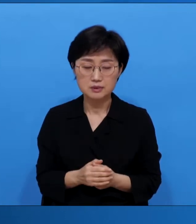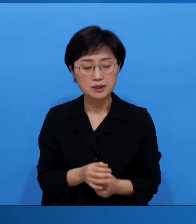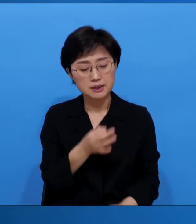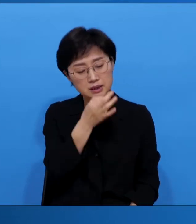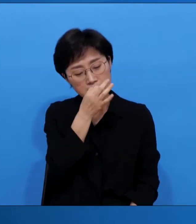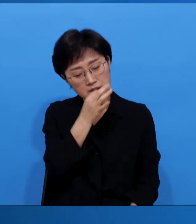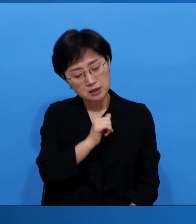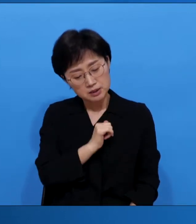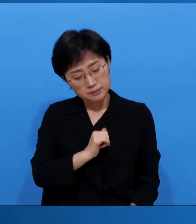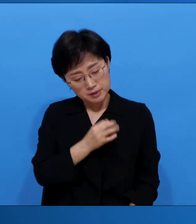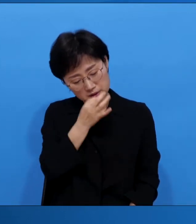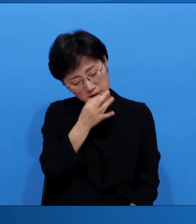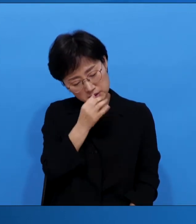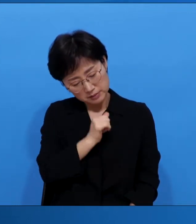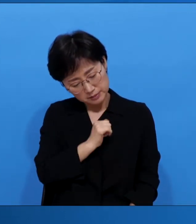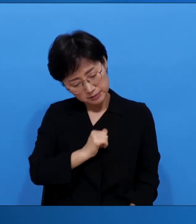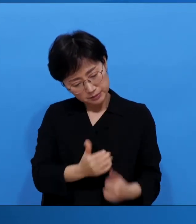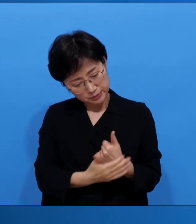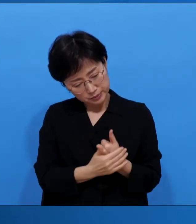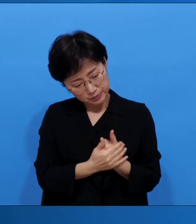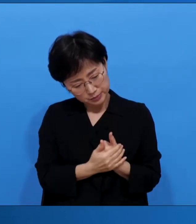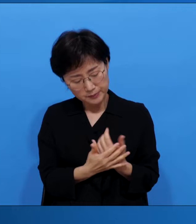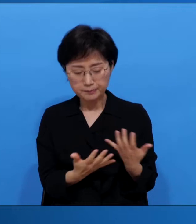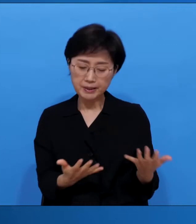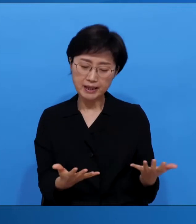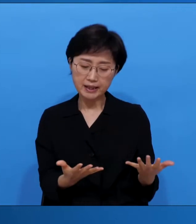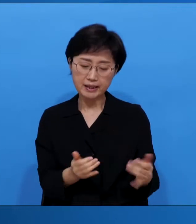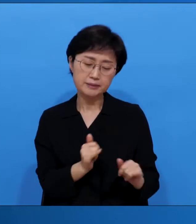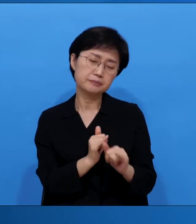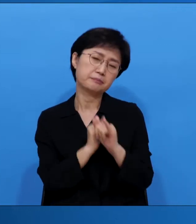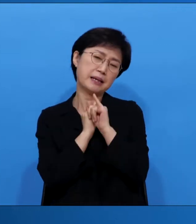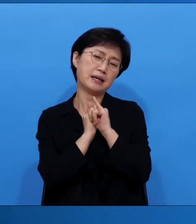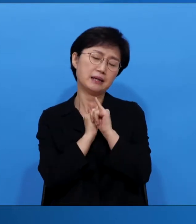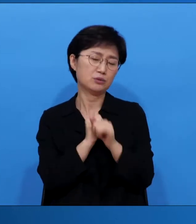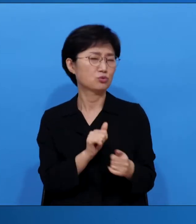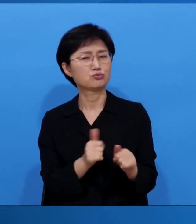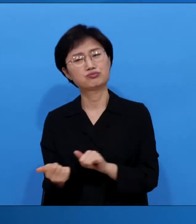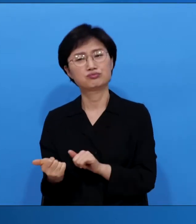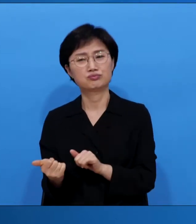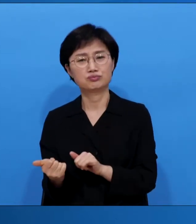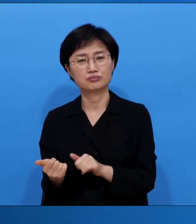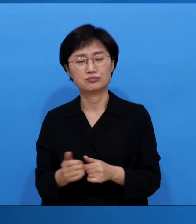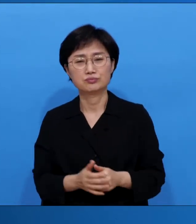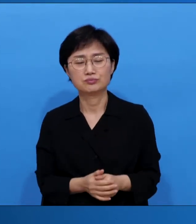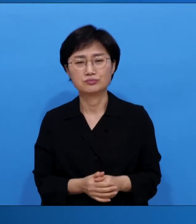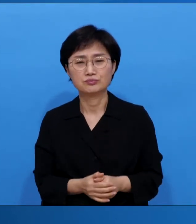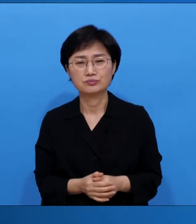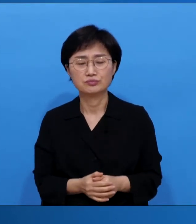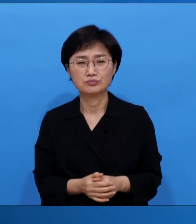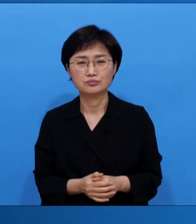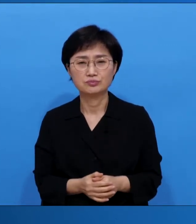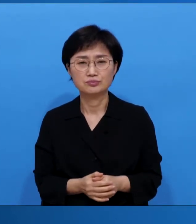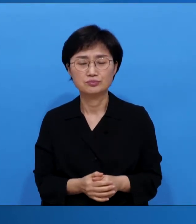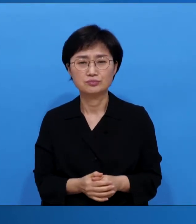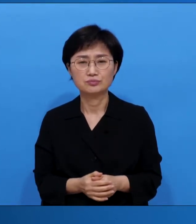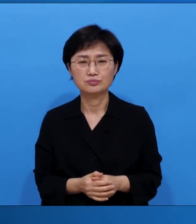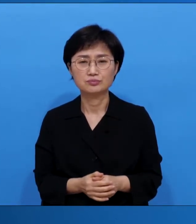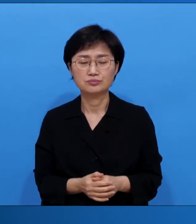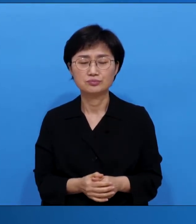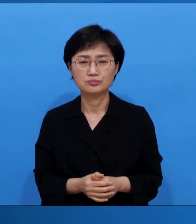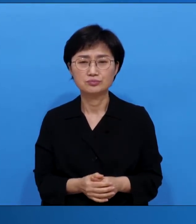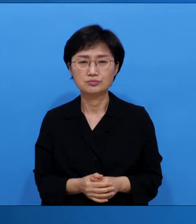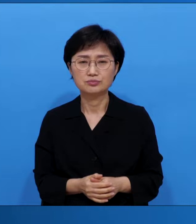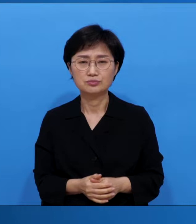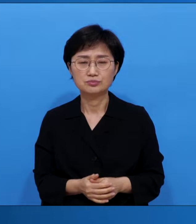견디다 걔는 도와준 사람 없으니까 자살하고 그렇게. And things are so hard for them, they try to live their lives that way, bearing with that kind